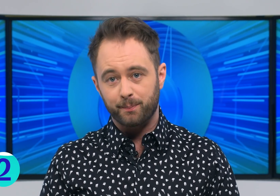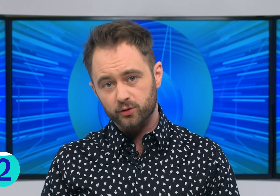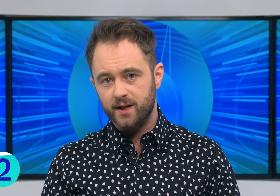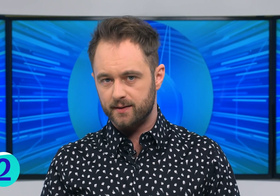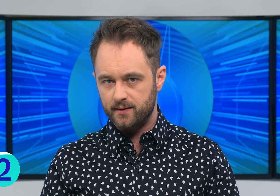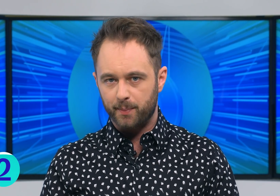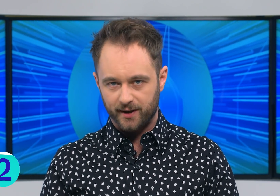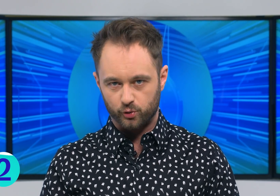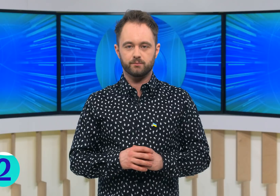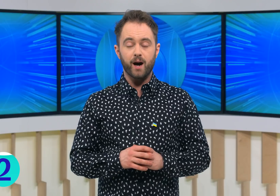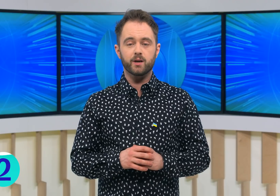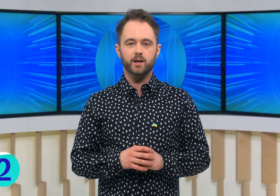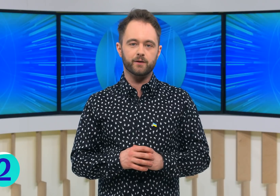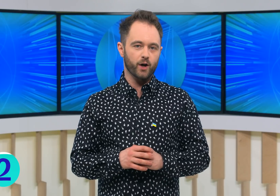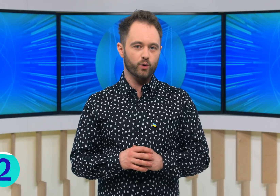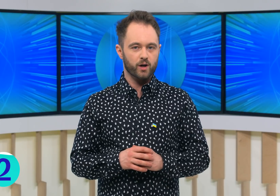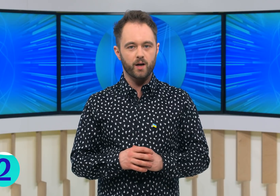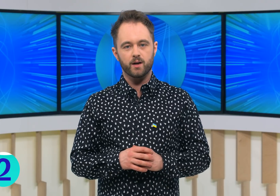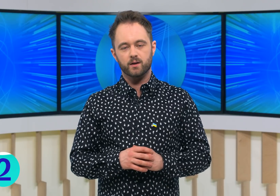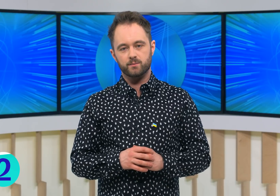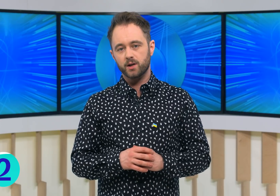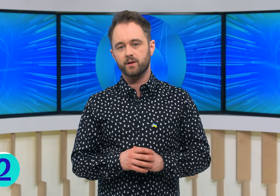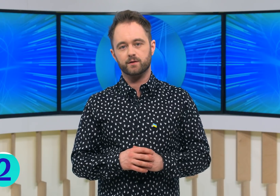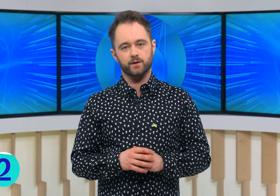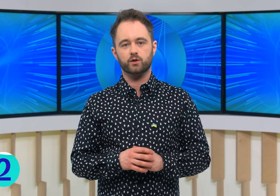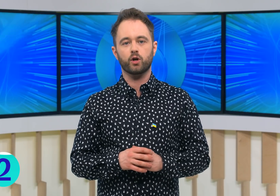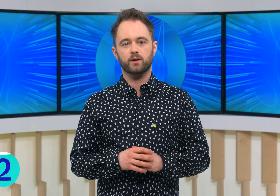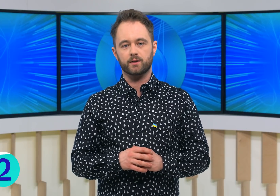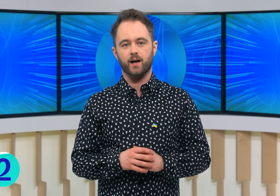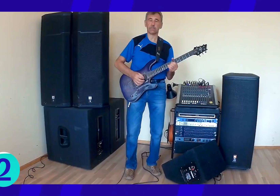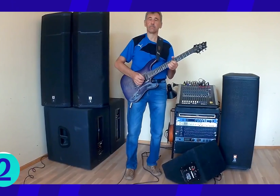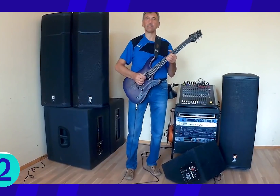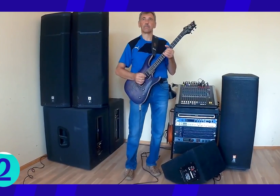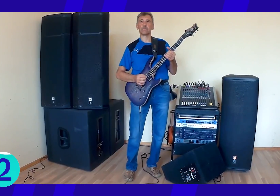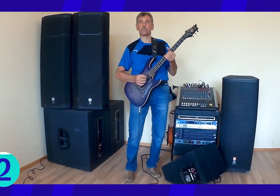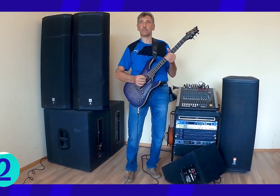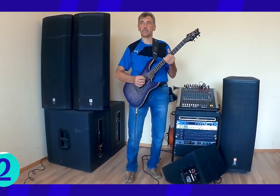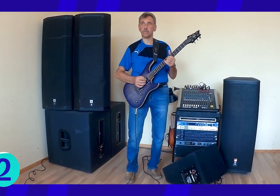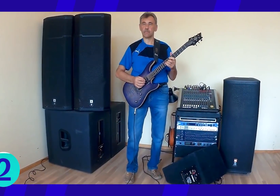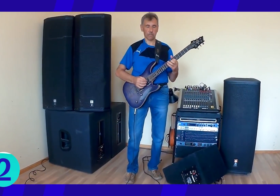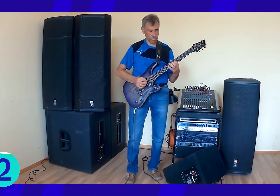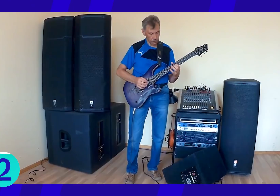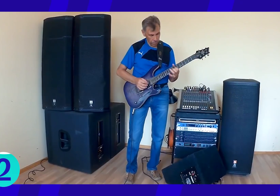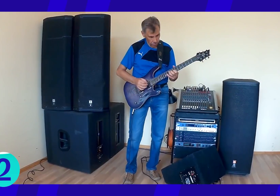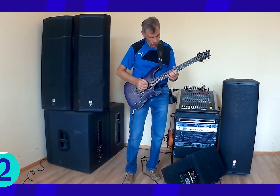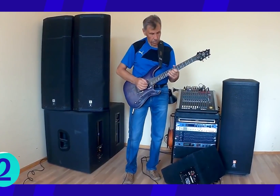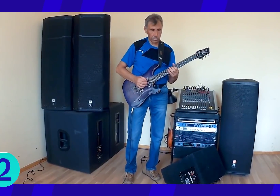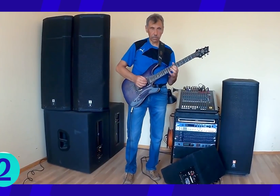kad padugnės į jį nepatektų. Pabaigai video, kuriame Zbignevas virgdo gitarą.